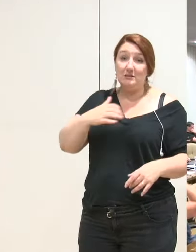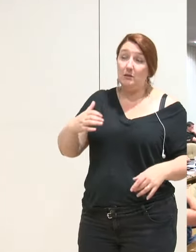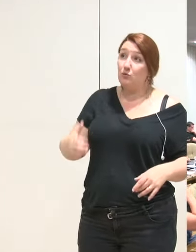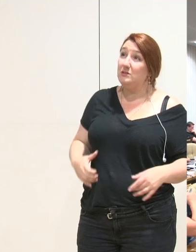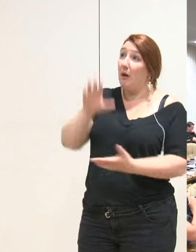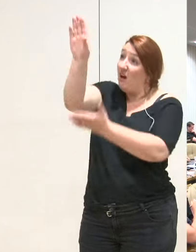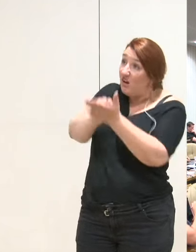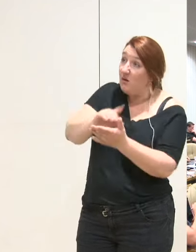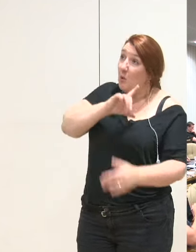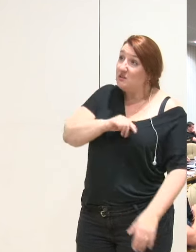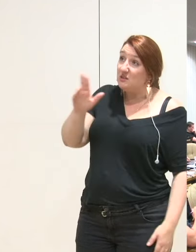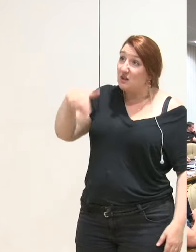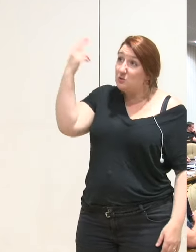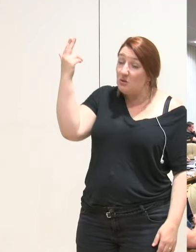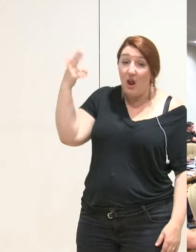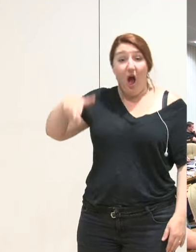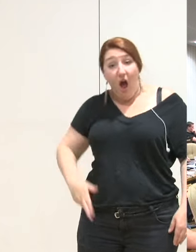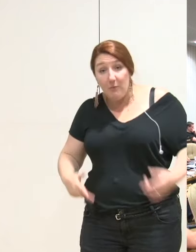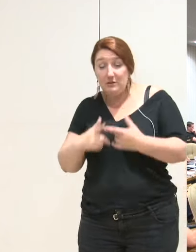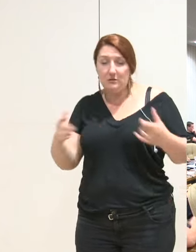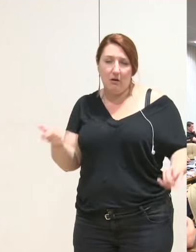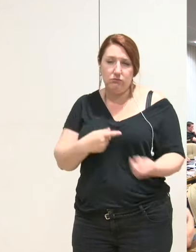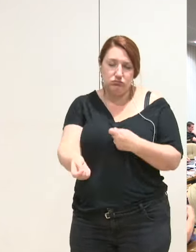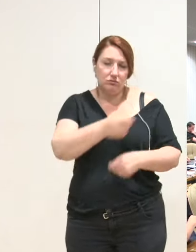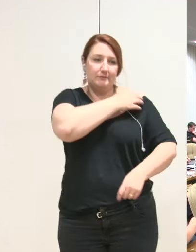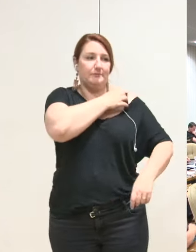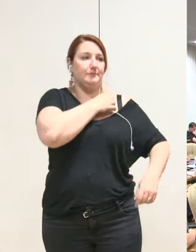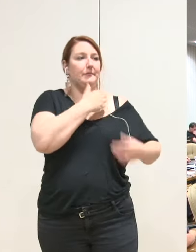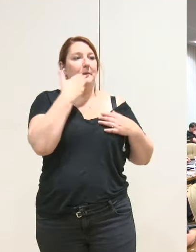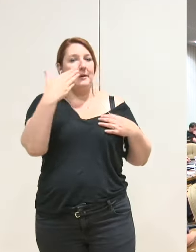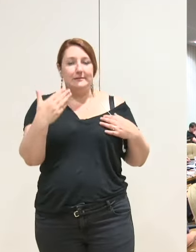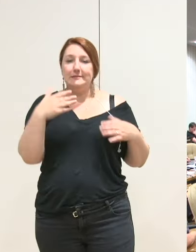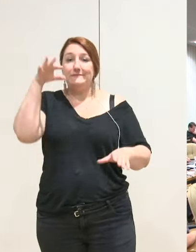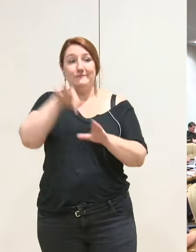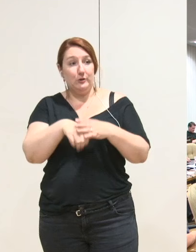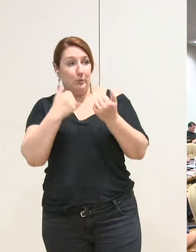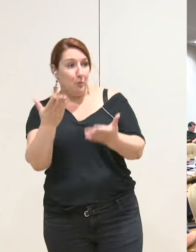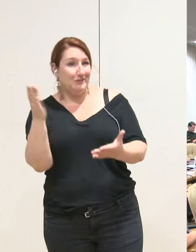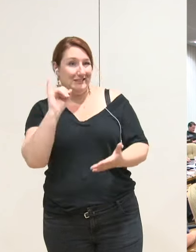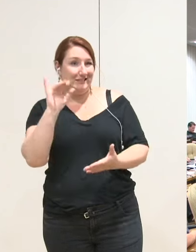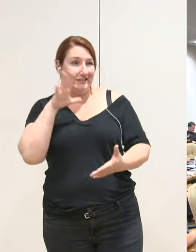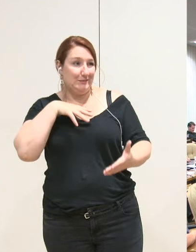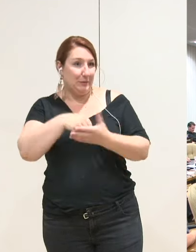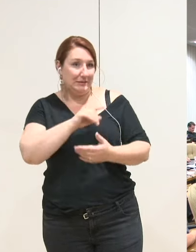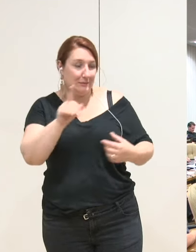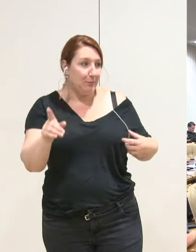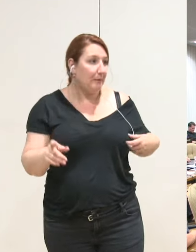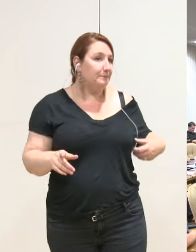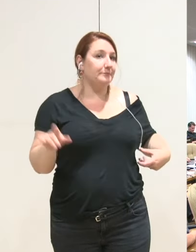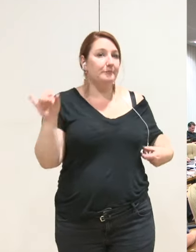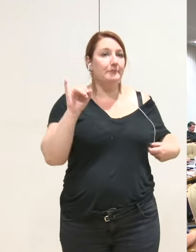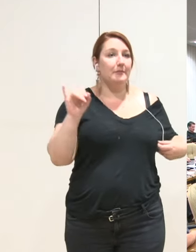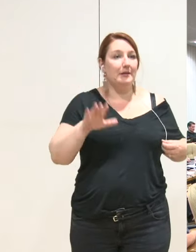national merci je mets cette délibération au voix qui ne prend pas part au vote